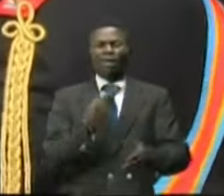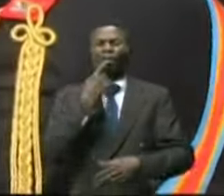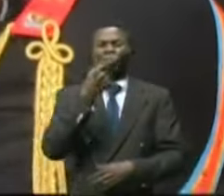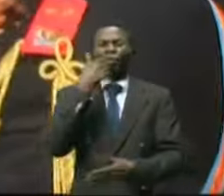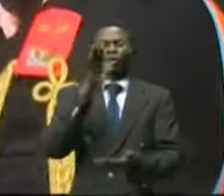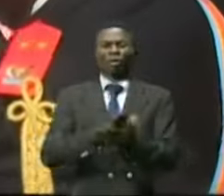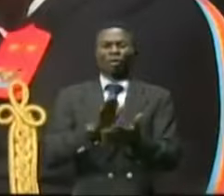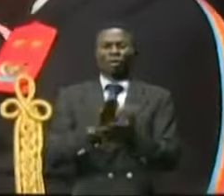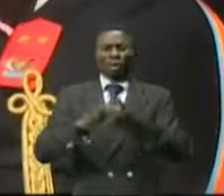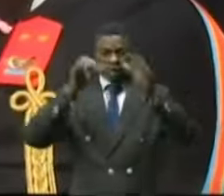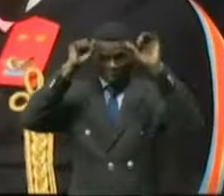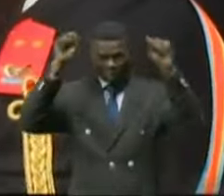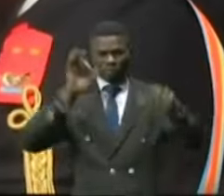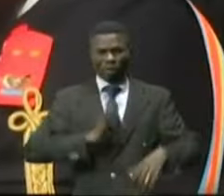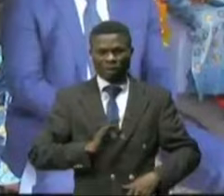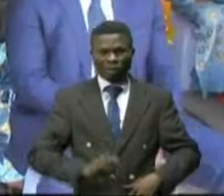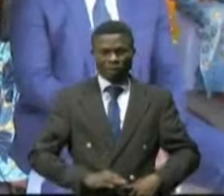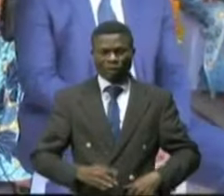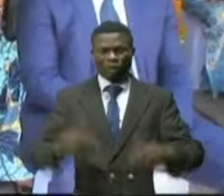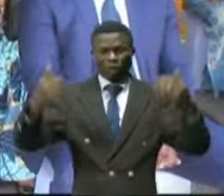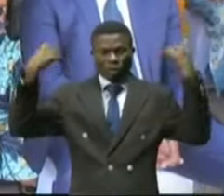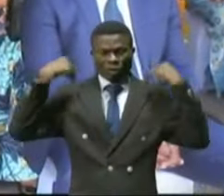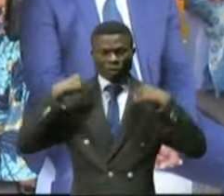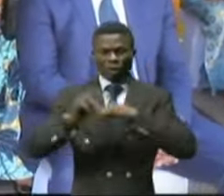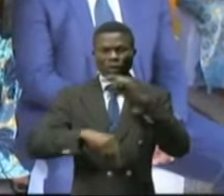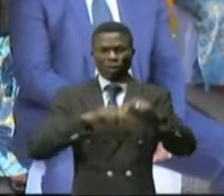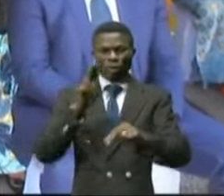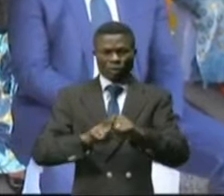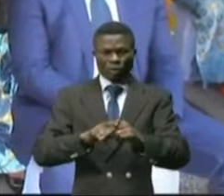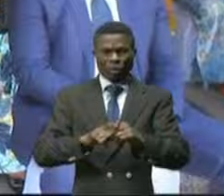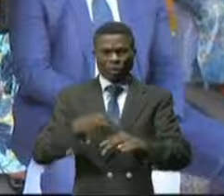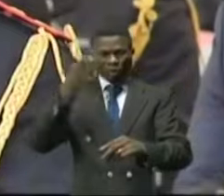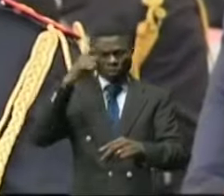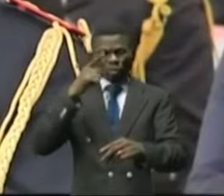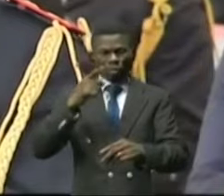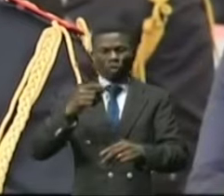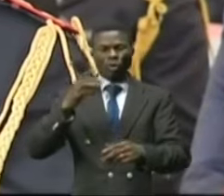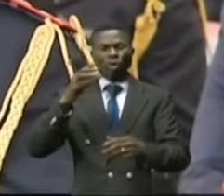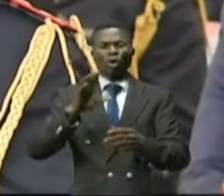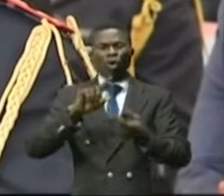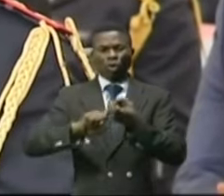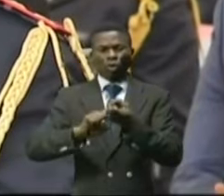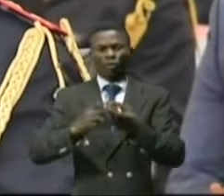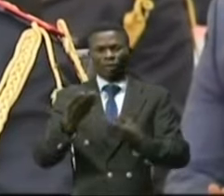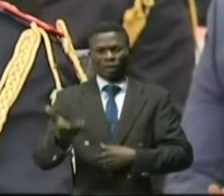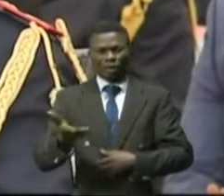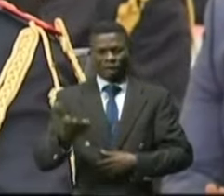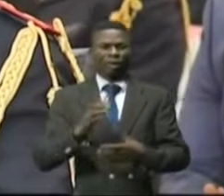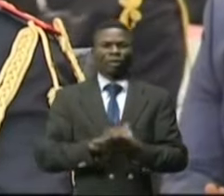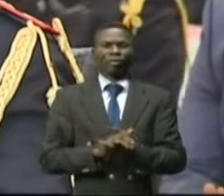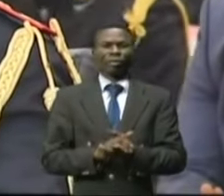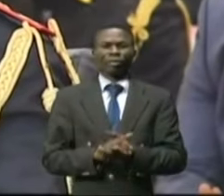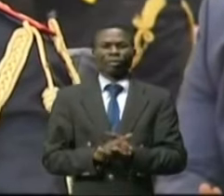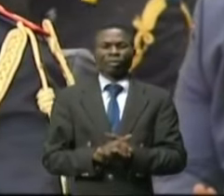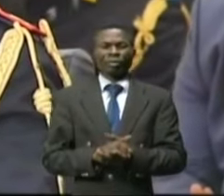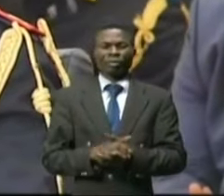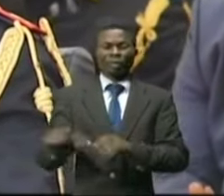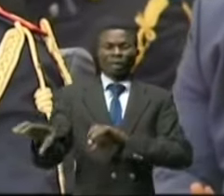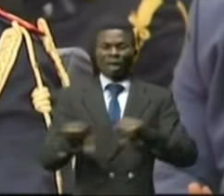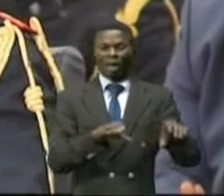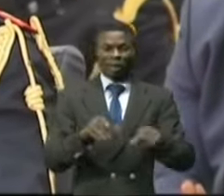d'éloge au chef de l'État et au chancelier des ordres nationaux pour cette marque de reconnaissance. Cet